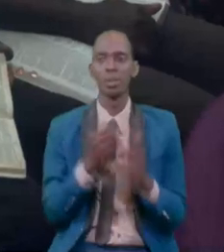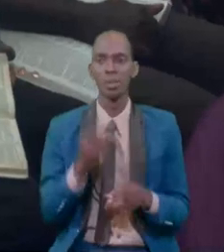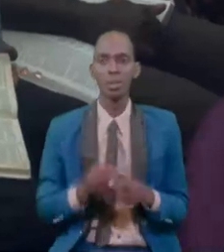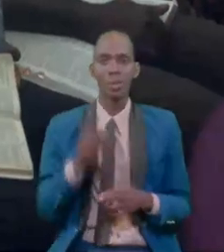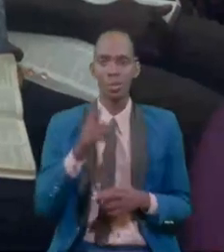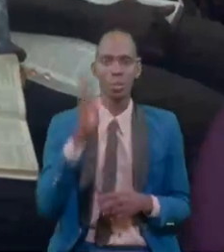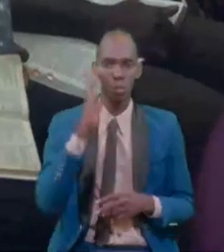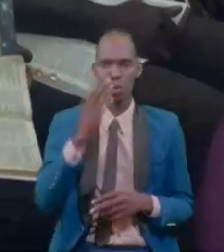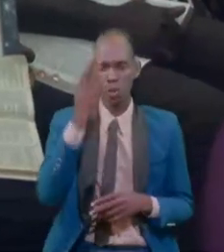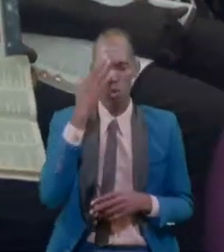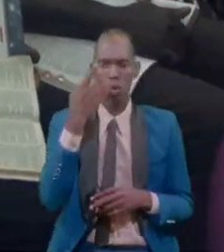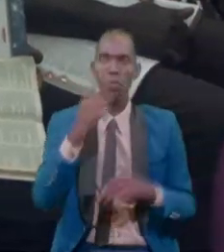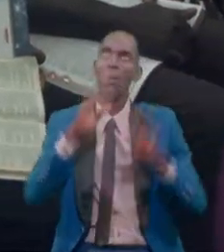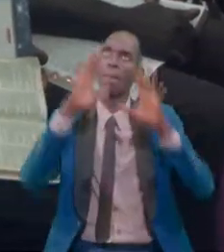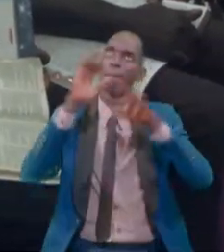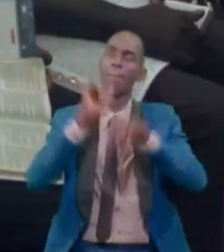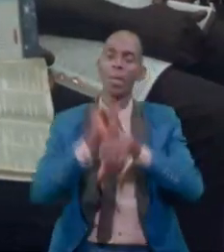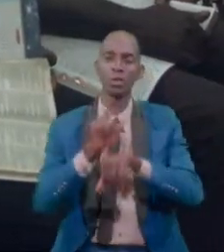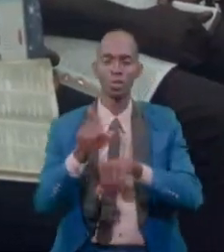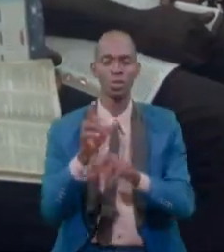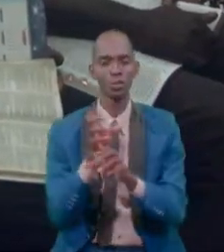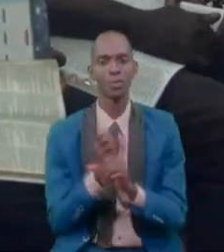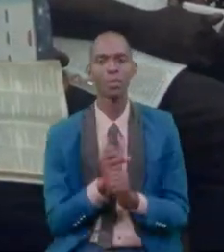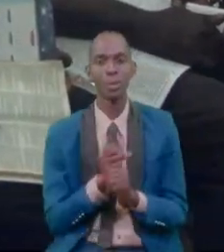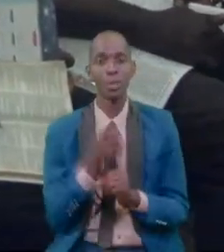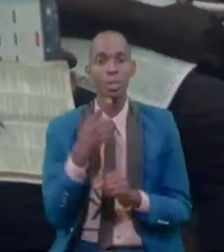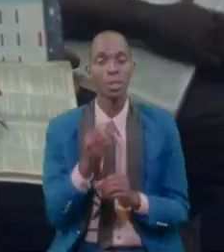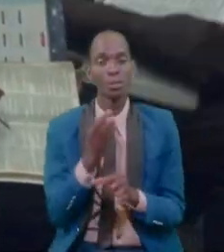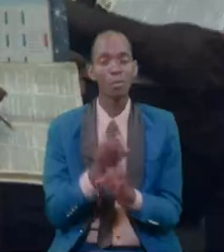allons savoir le miracle que vous avez.